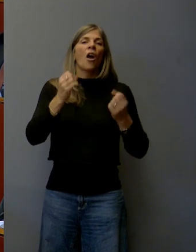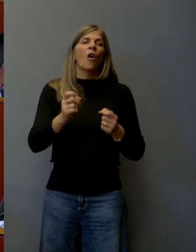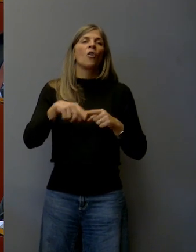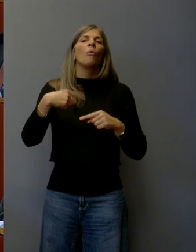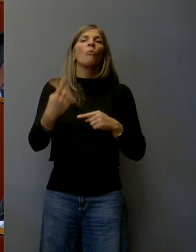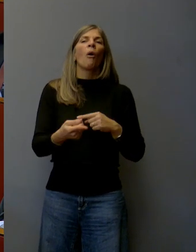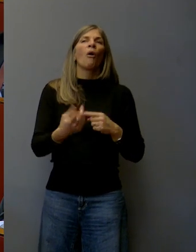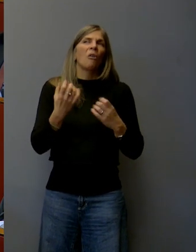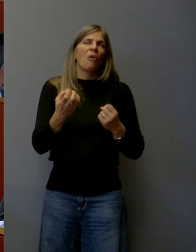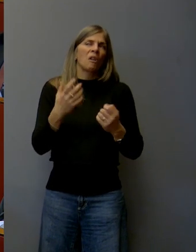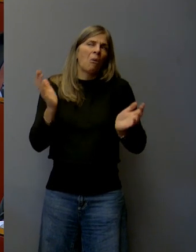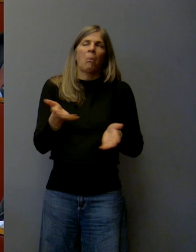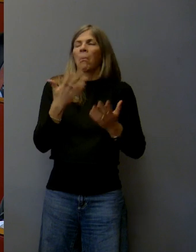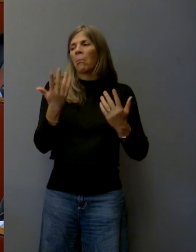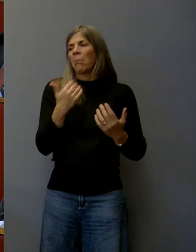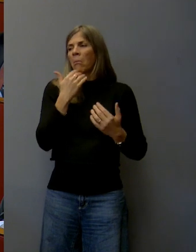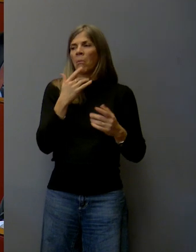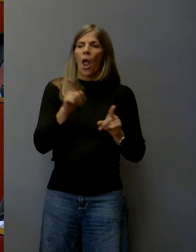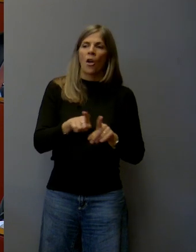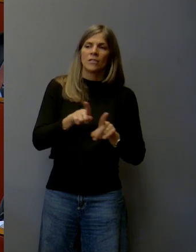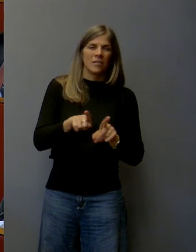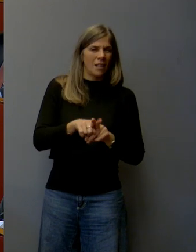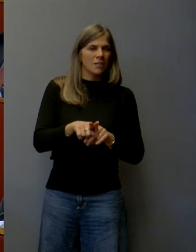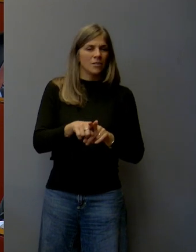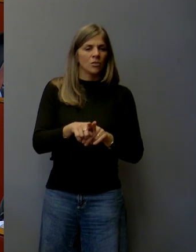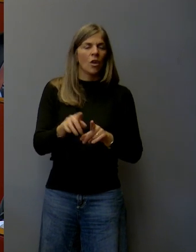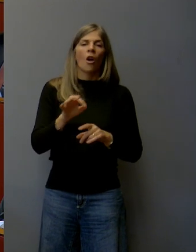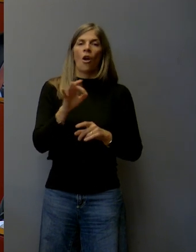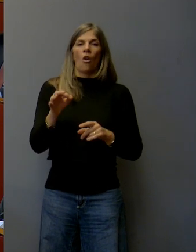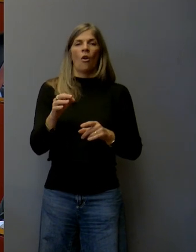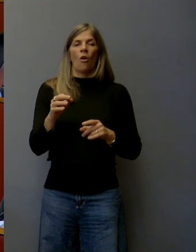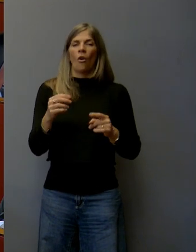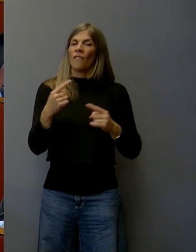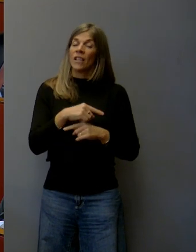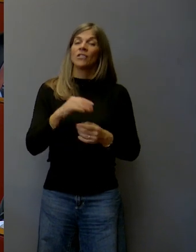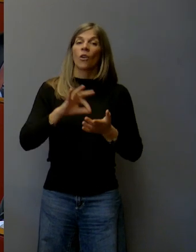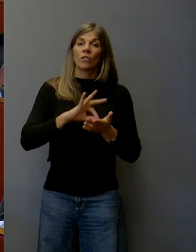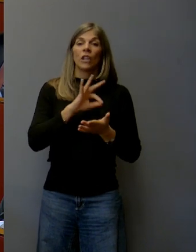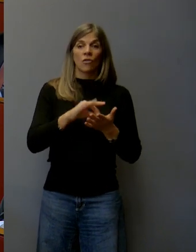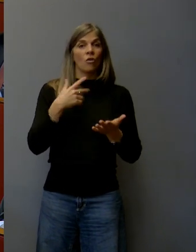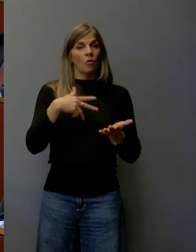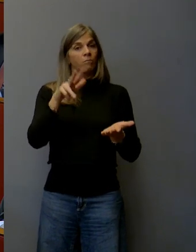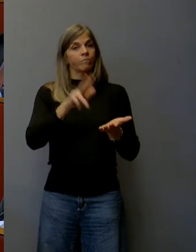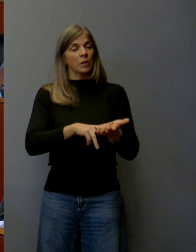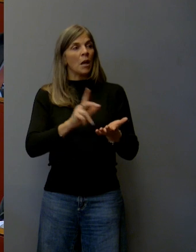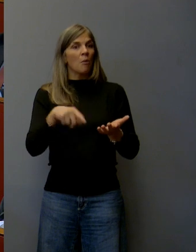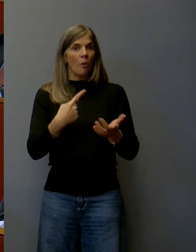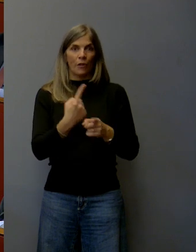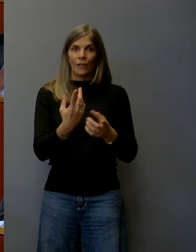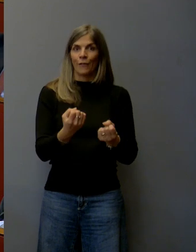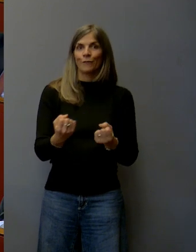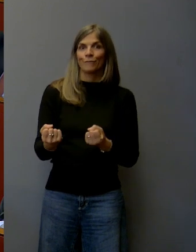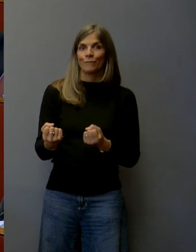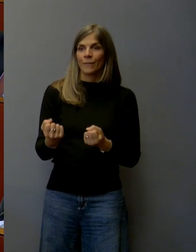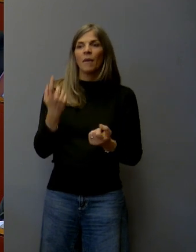brutta o la versione bella dovrebbe essere si accolgono gli ordini del giorno e poi si fa qualcosa però se quel qualcosa non spunta